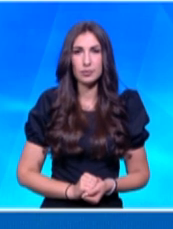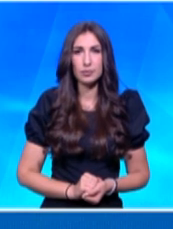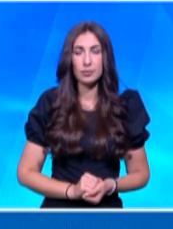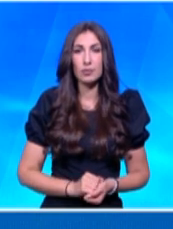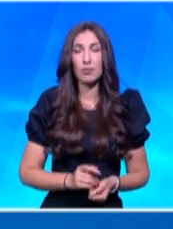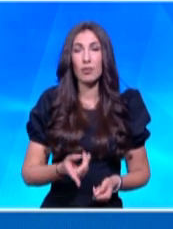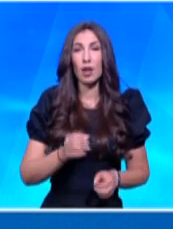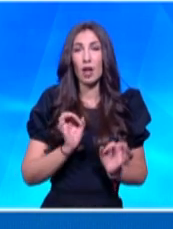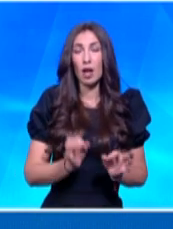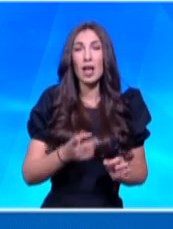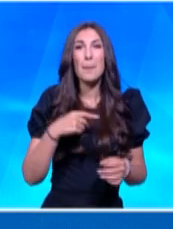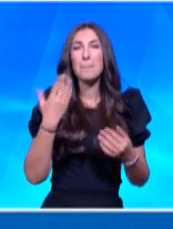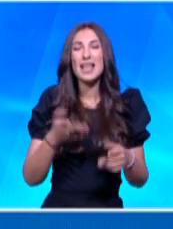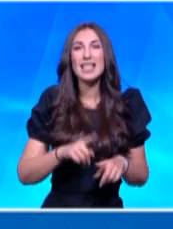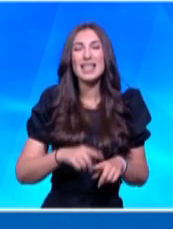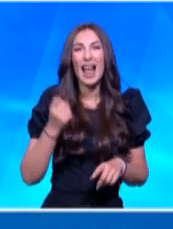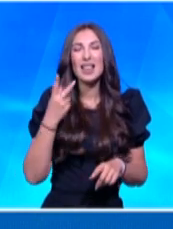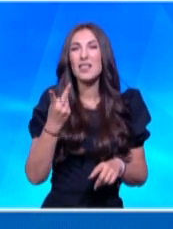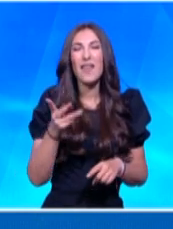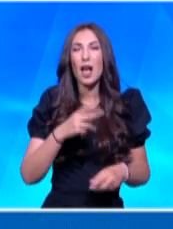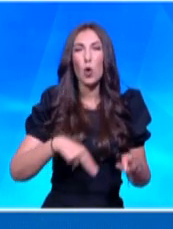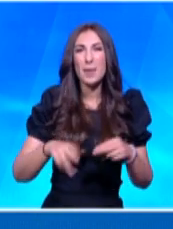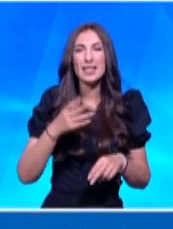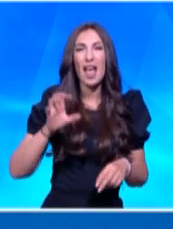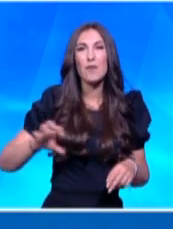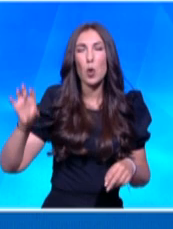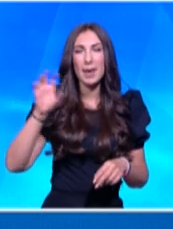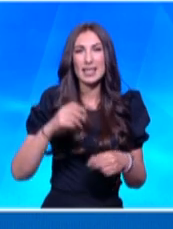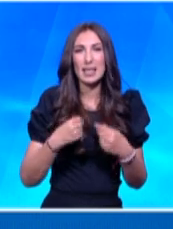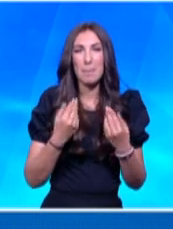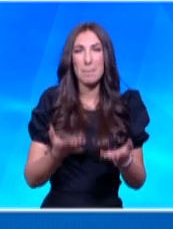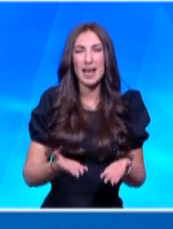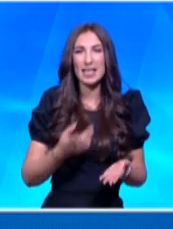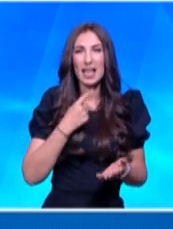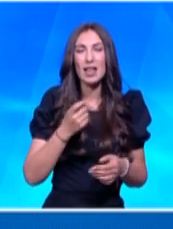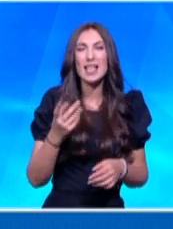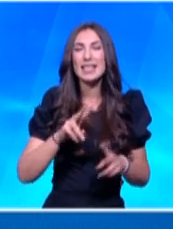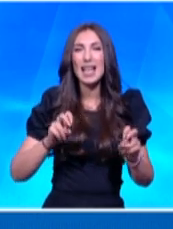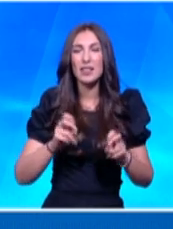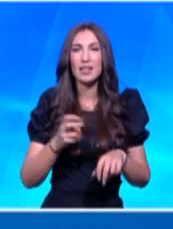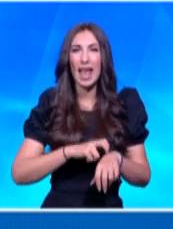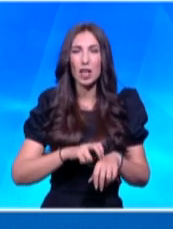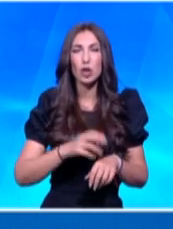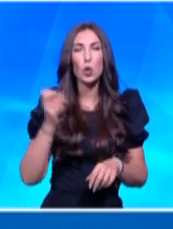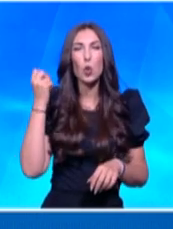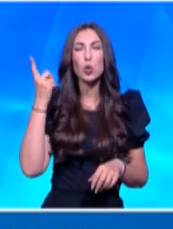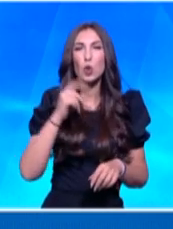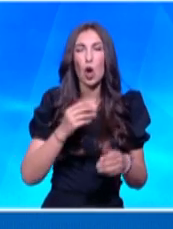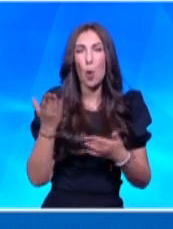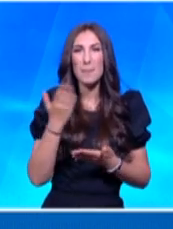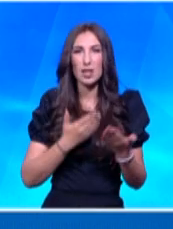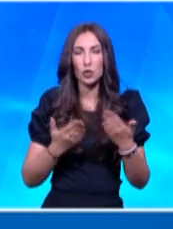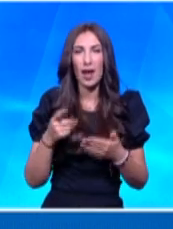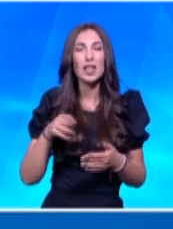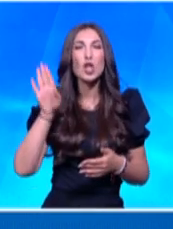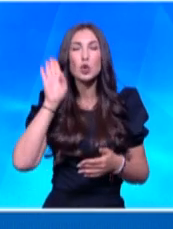Отлични отговори така председателите на двете комисии в Европейския парламент по изследвания и енергетика и по култура и образование определиха изслушването